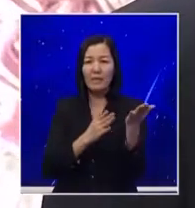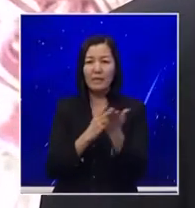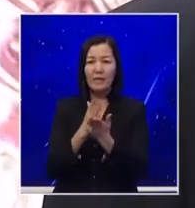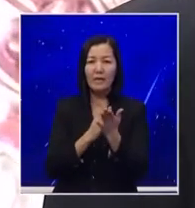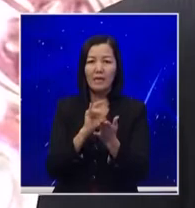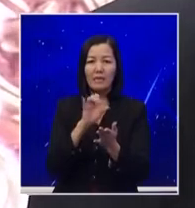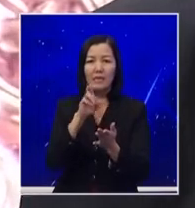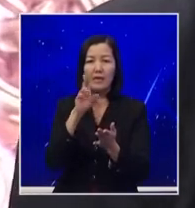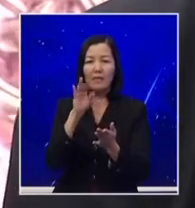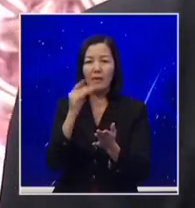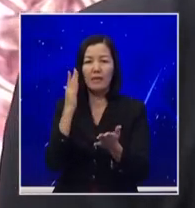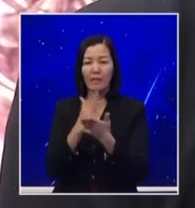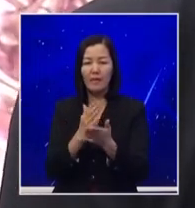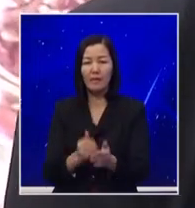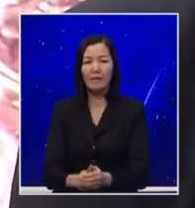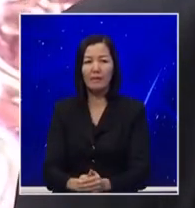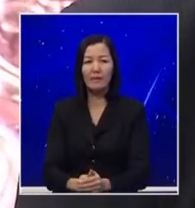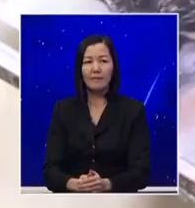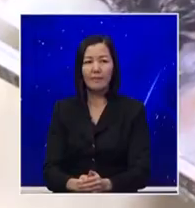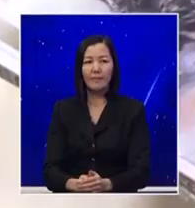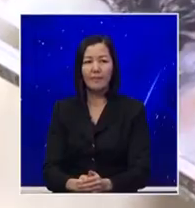Әли Сықабай да бар.